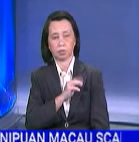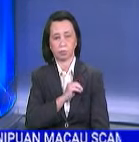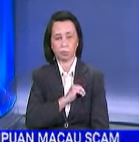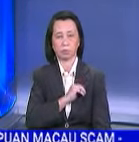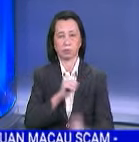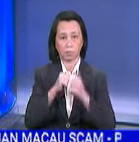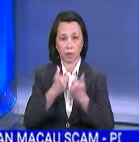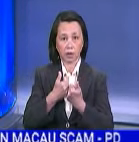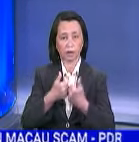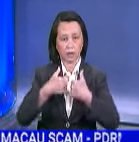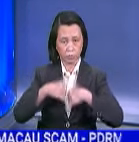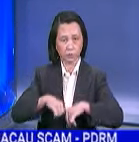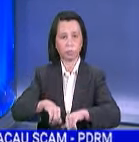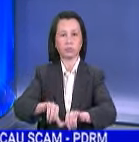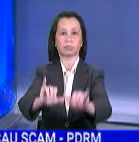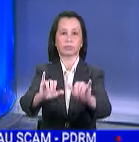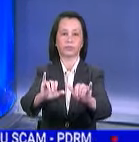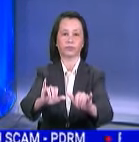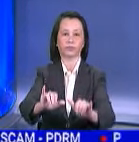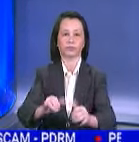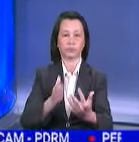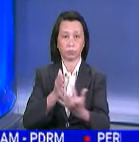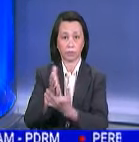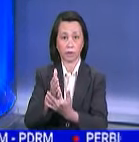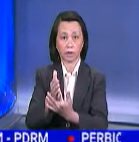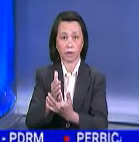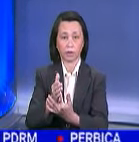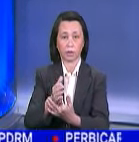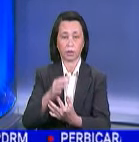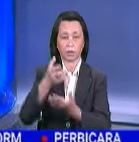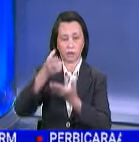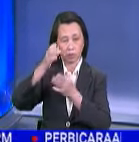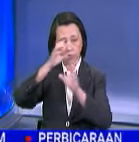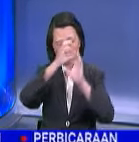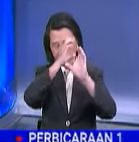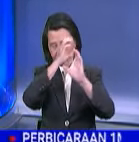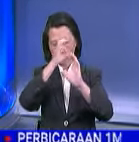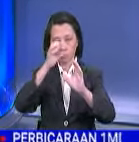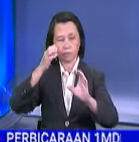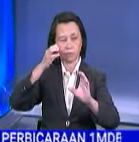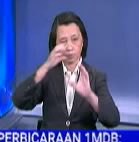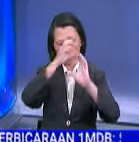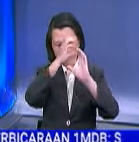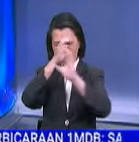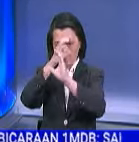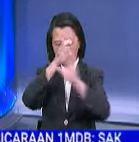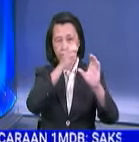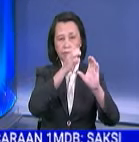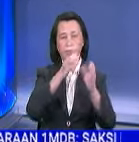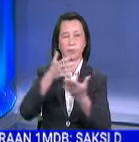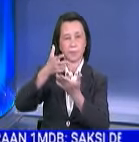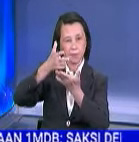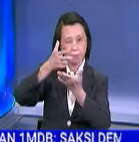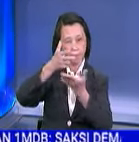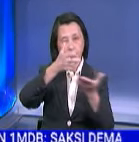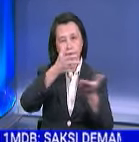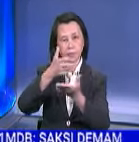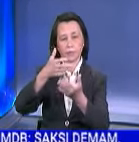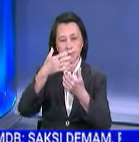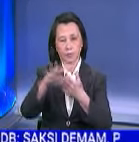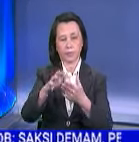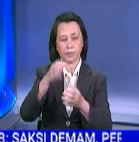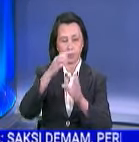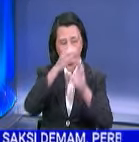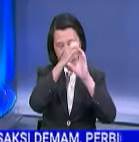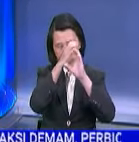agensi masih diteruskan. Ya, menerusi lensa keluarga Malaysia, kami rangkumkan misi bantuan pasca